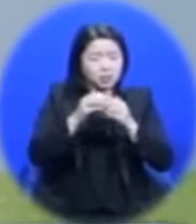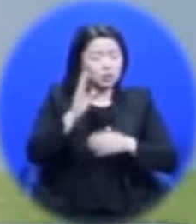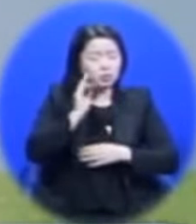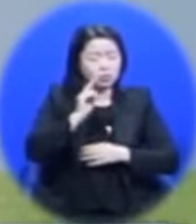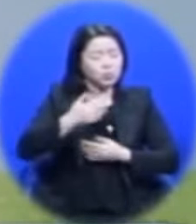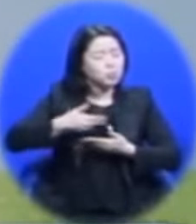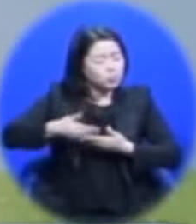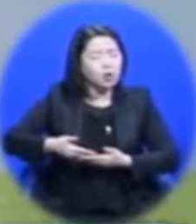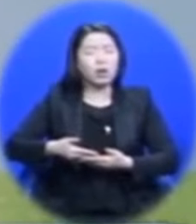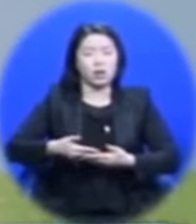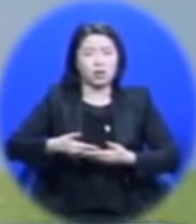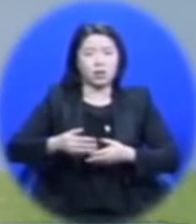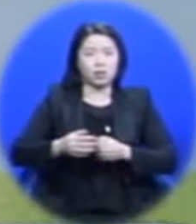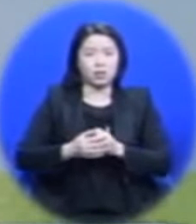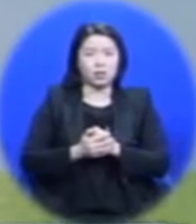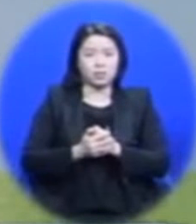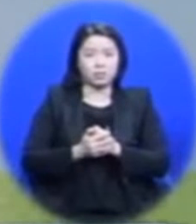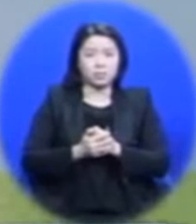무거웠기 때문에.